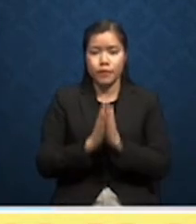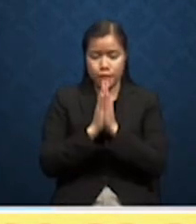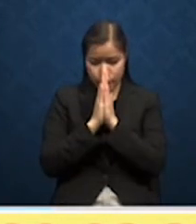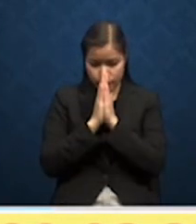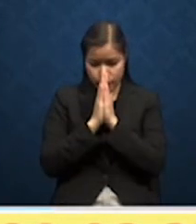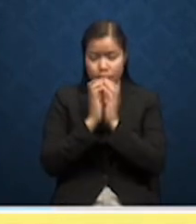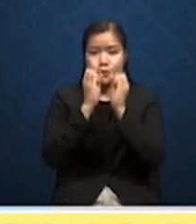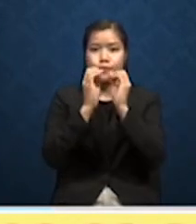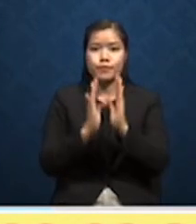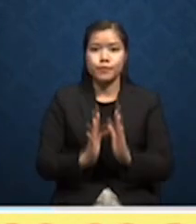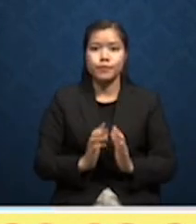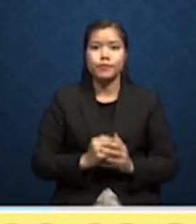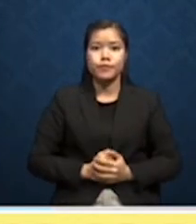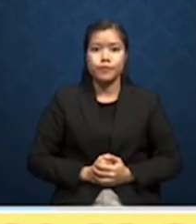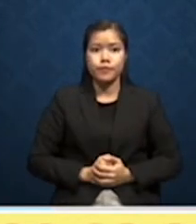ครู